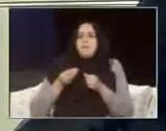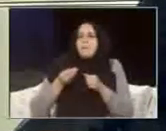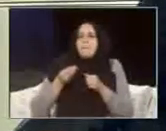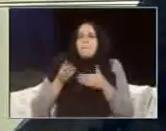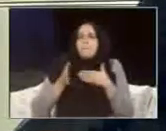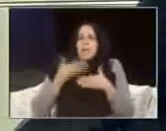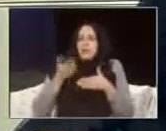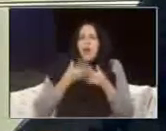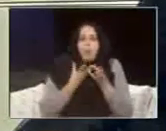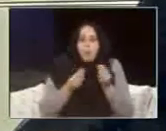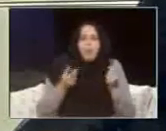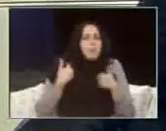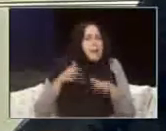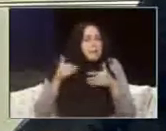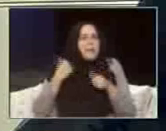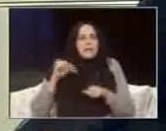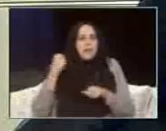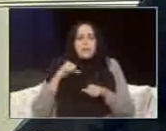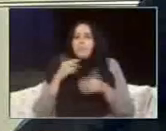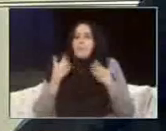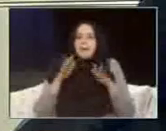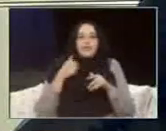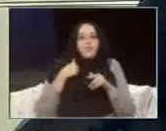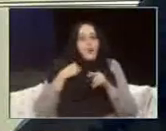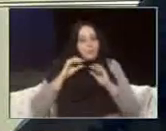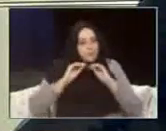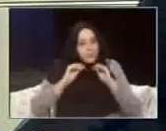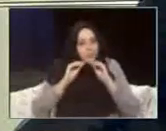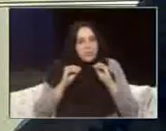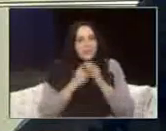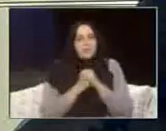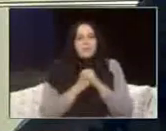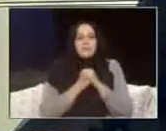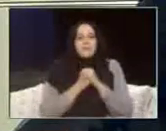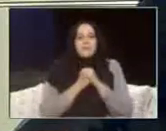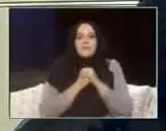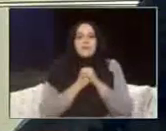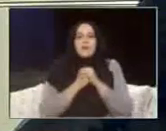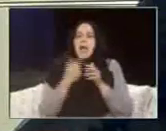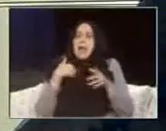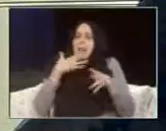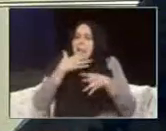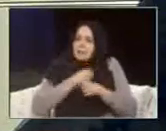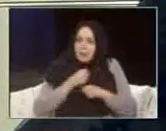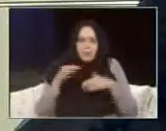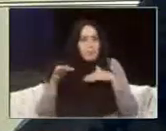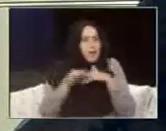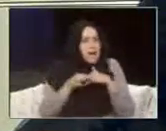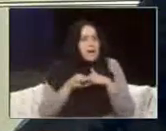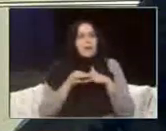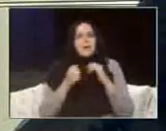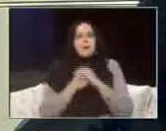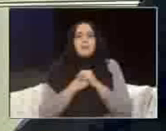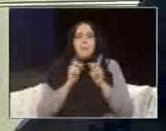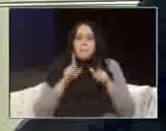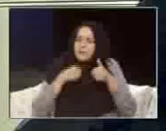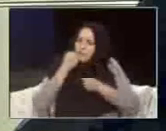الدراري قطعوني قلبي انت بركم بابا ويما وانا عندي حسنه فيهم. قال لك ايه. رحت